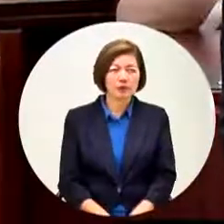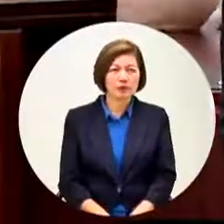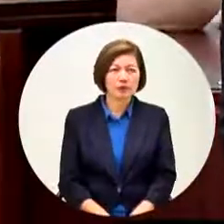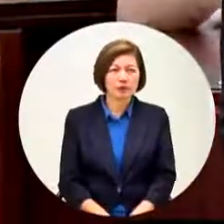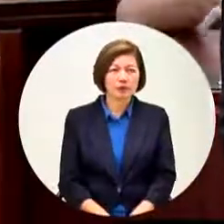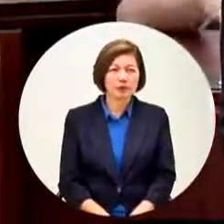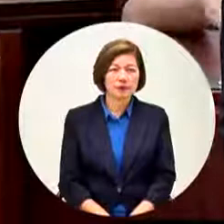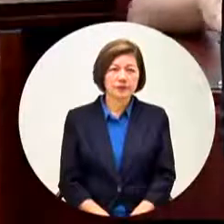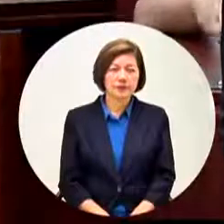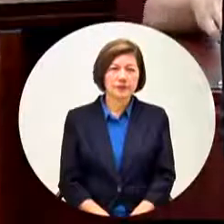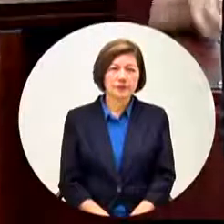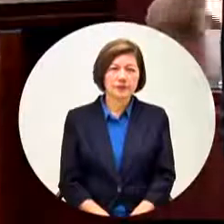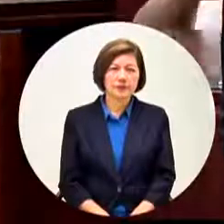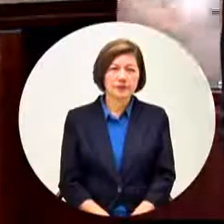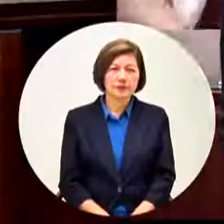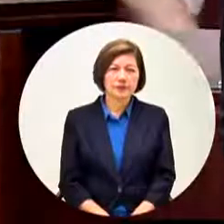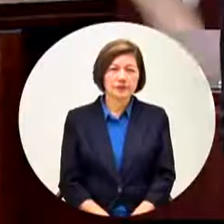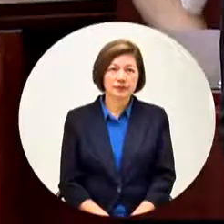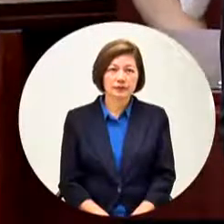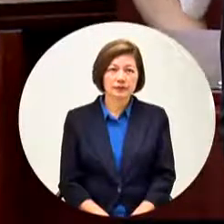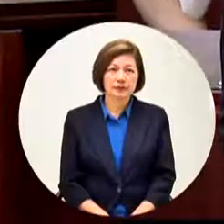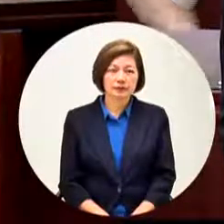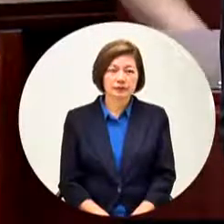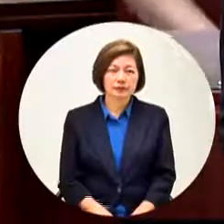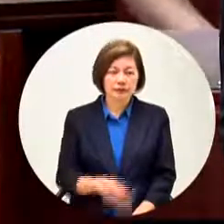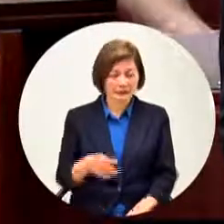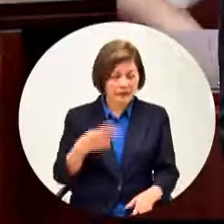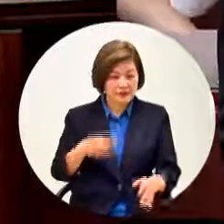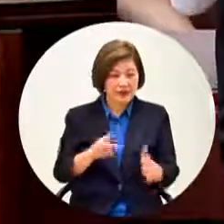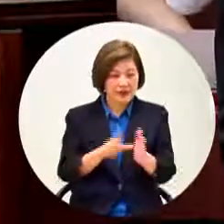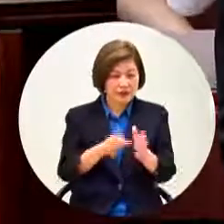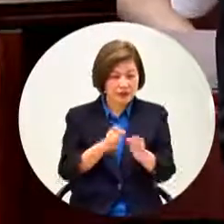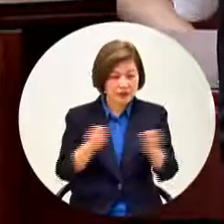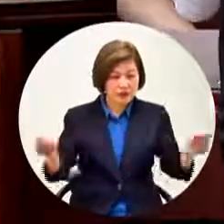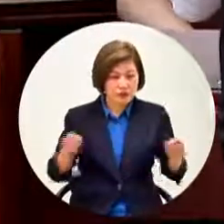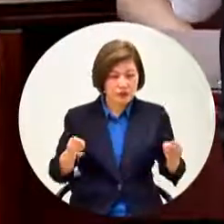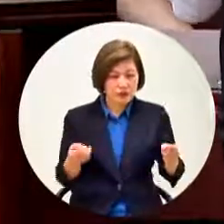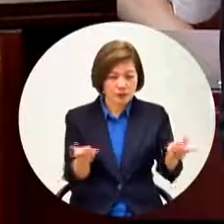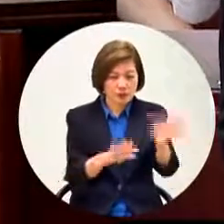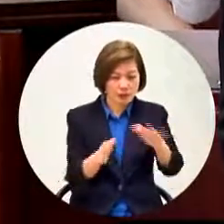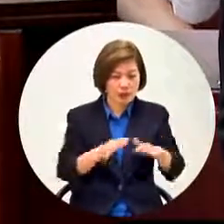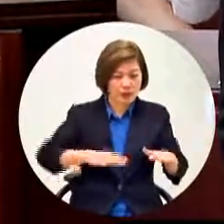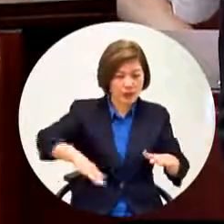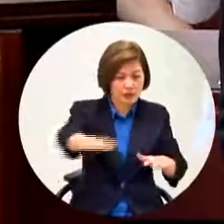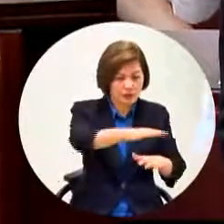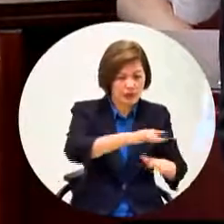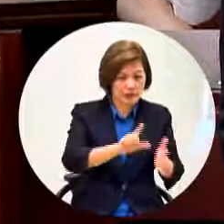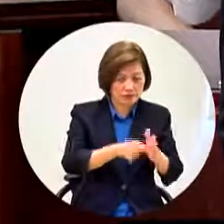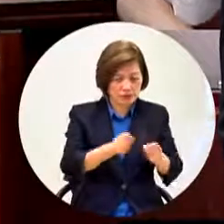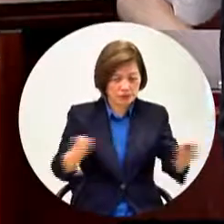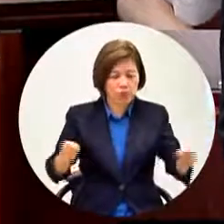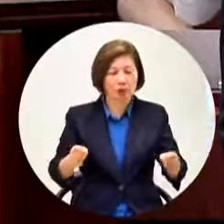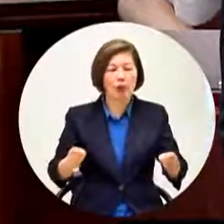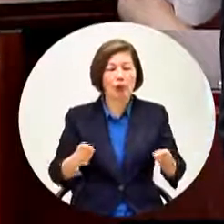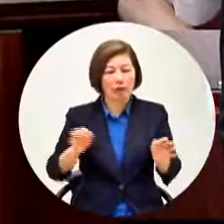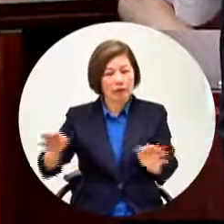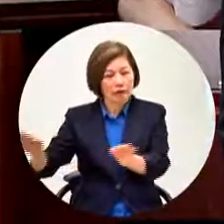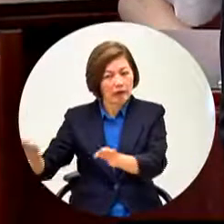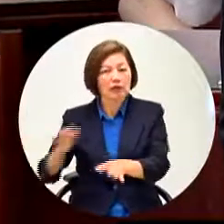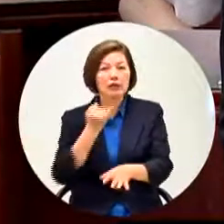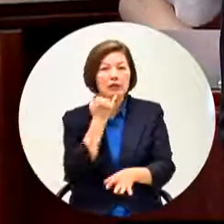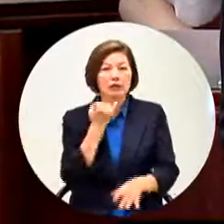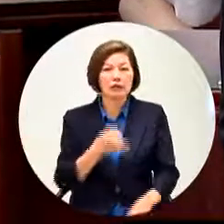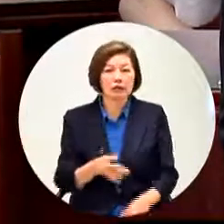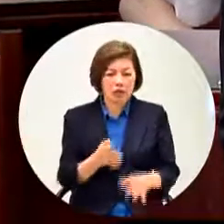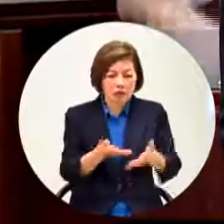哦。按这个掩埋场的寿命，佫延较长，对不对？ 是。 因为一个窟窿要吞啊，你